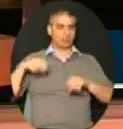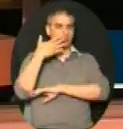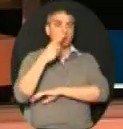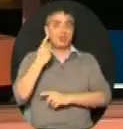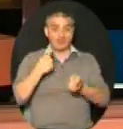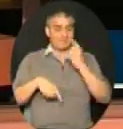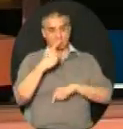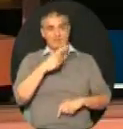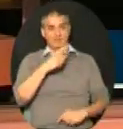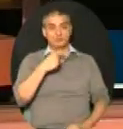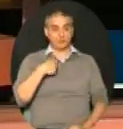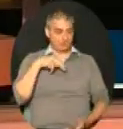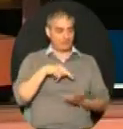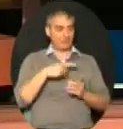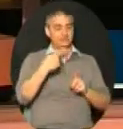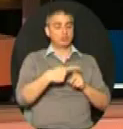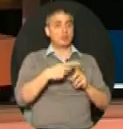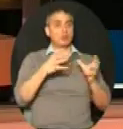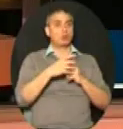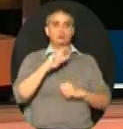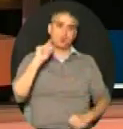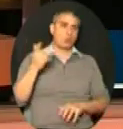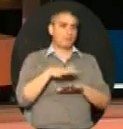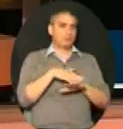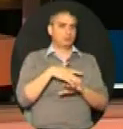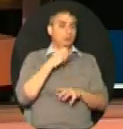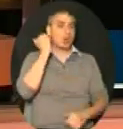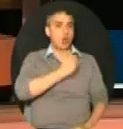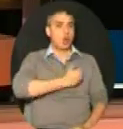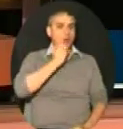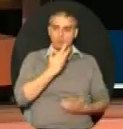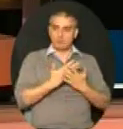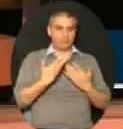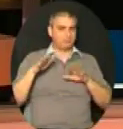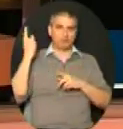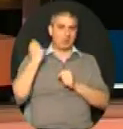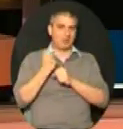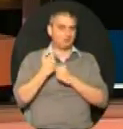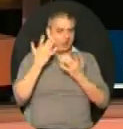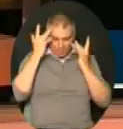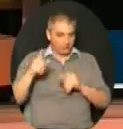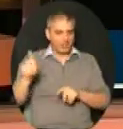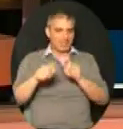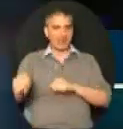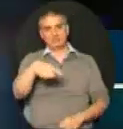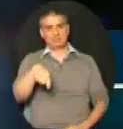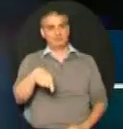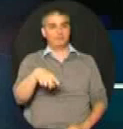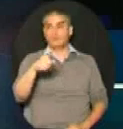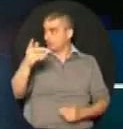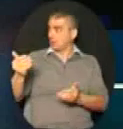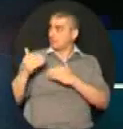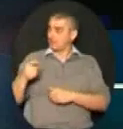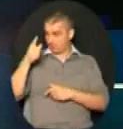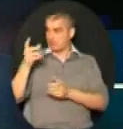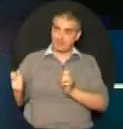הזאת. לעומת זאת, כשעמדתי בצומת הגוש, כולם מרגישים שם מדי יום את העובדה שהממשלה הזאת לא דואגת לאזרחיה. לא דואגת